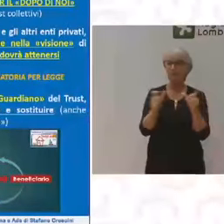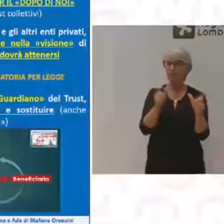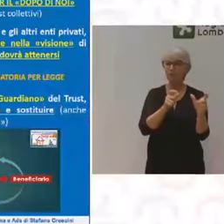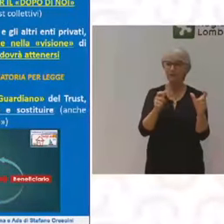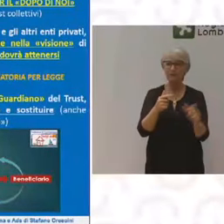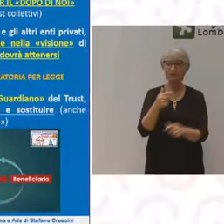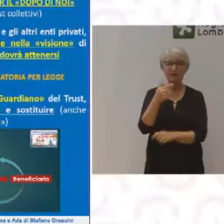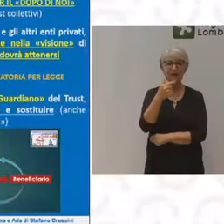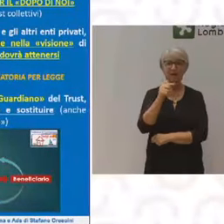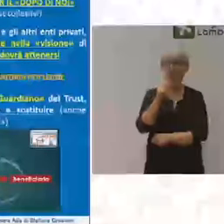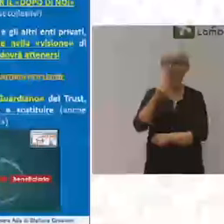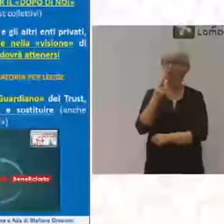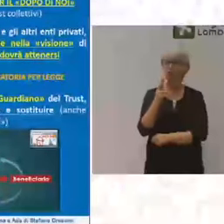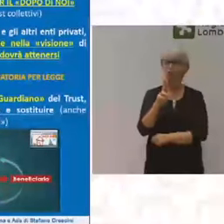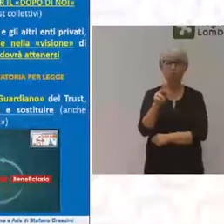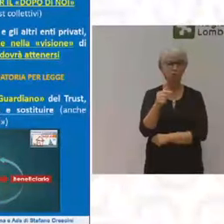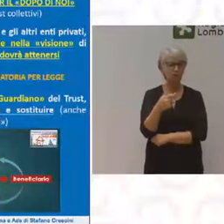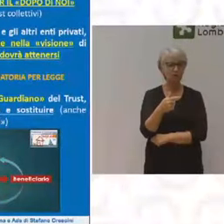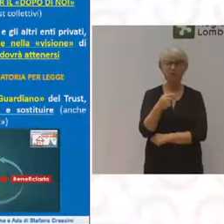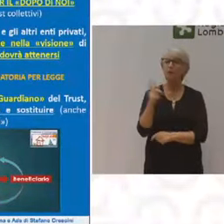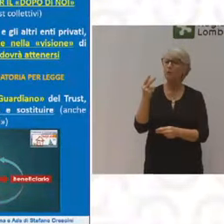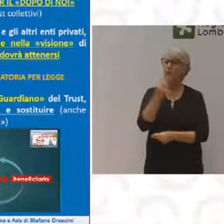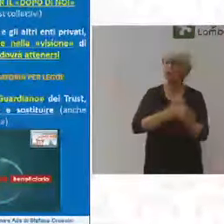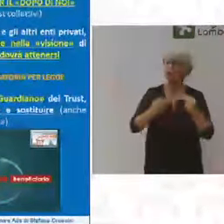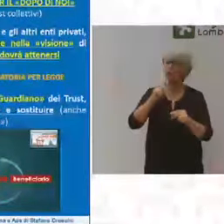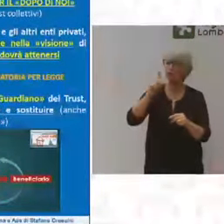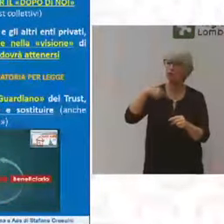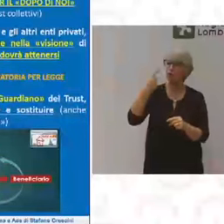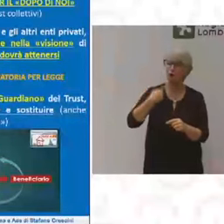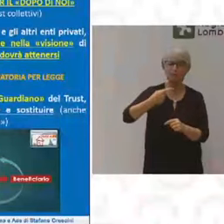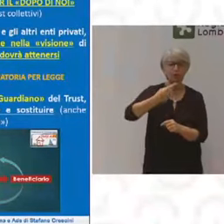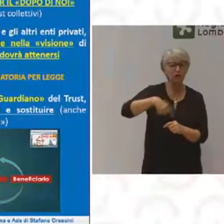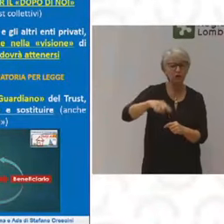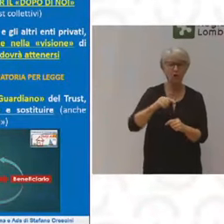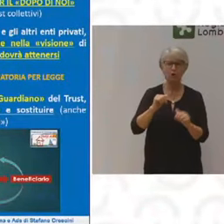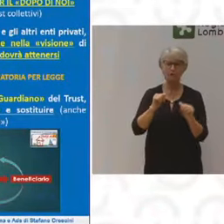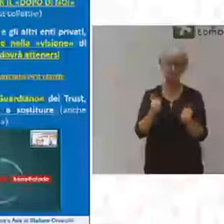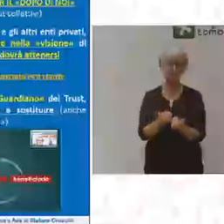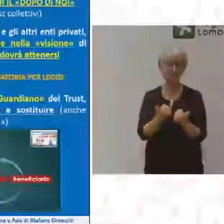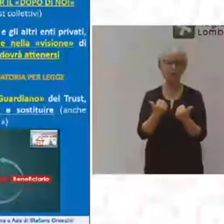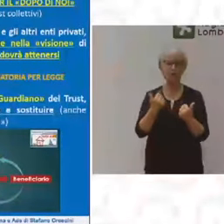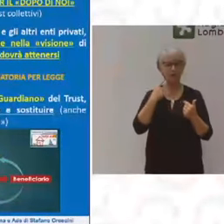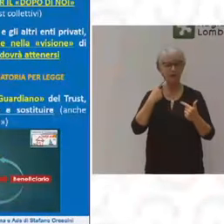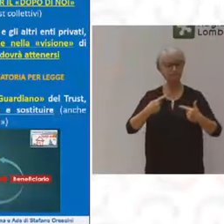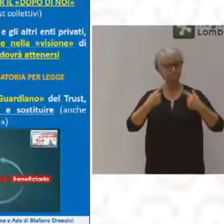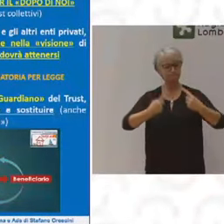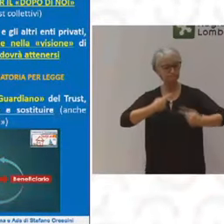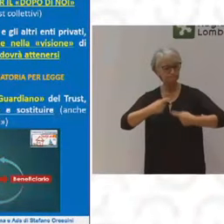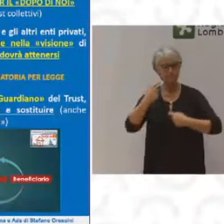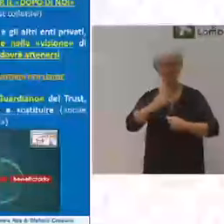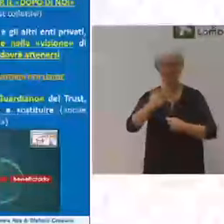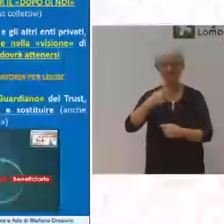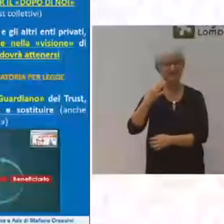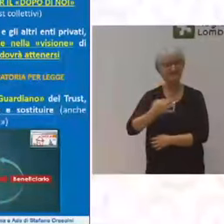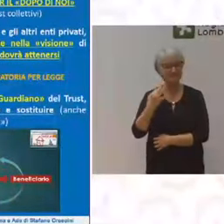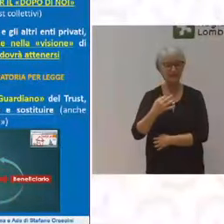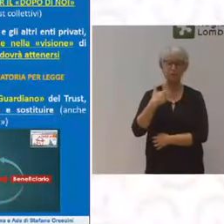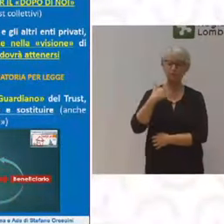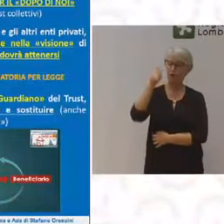Stefilandia è garanzia per il dopo di noi. Il progetto di vita sarà un'obbligazione a cui il trustee dovrà tenersi sempre. Il guardiano è una figura di